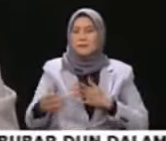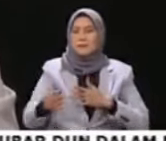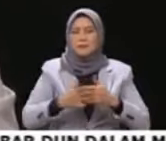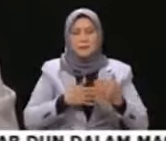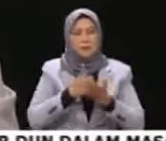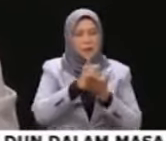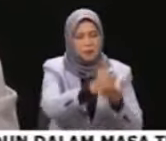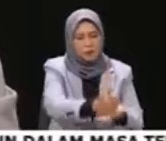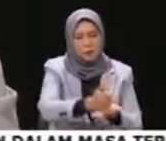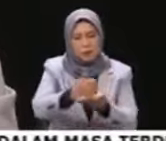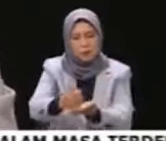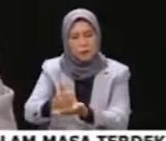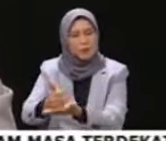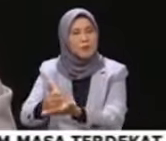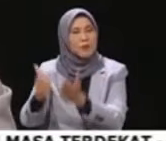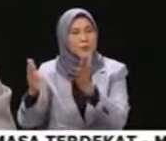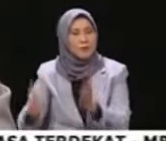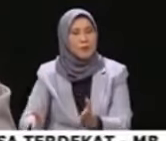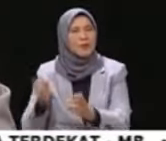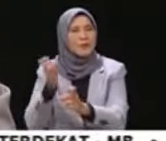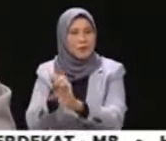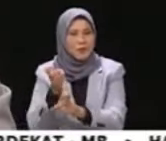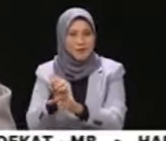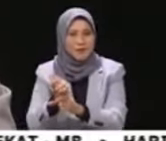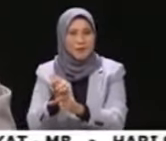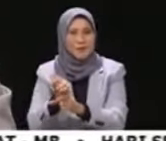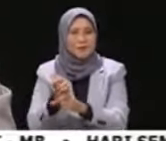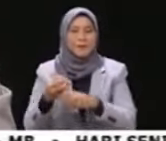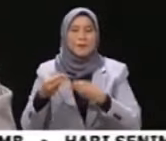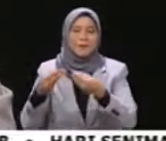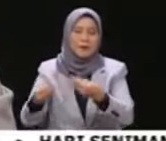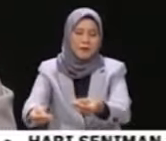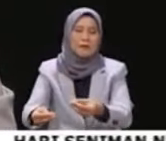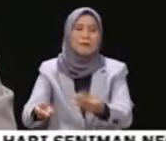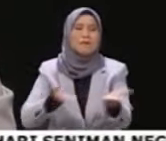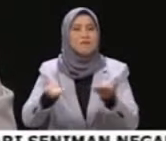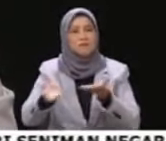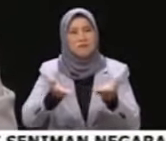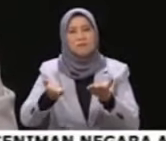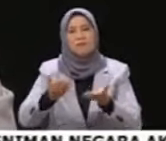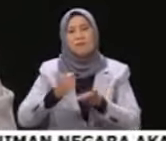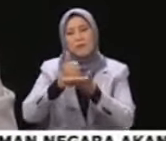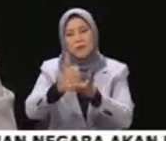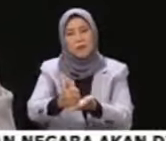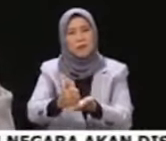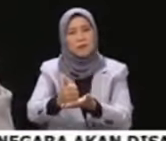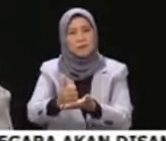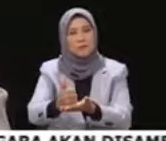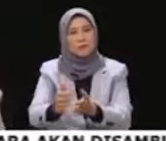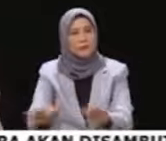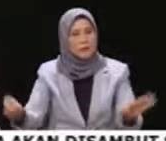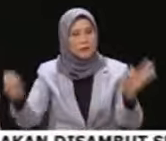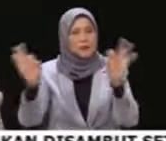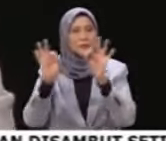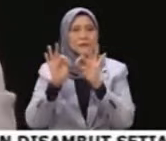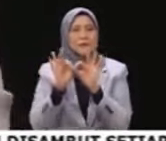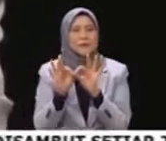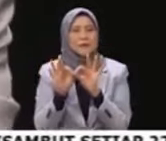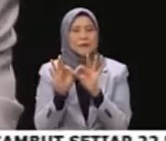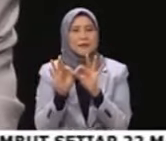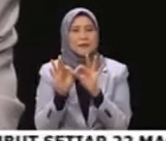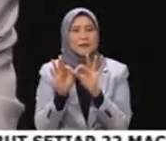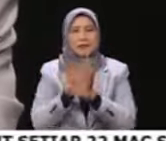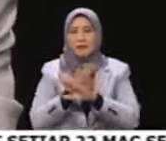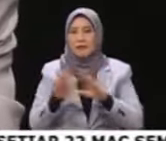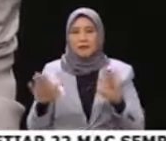yang susah, kita perlu untuk memberikan bantuan kepada mereka. Ini penting. Tak boleh kita dah anggap kita hanyalah